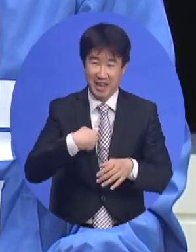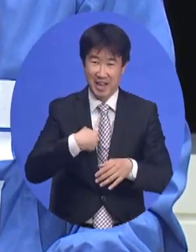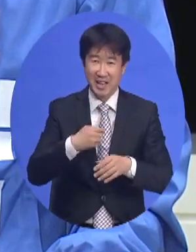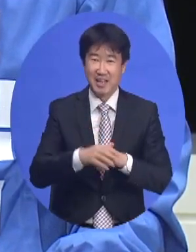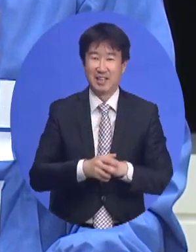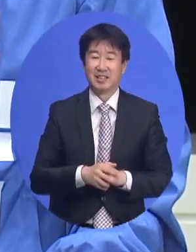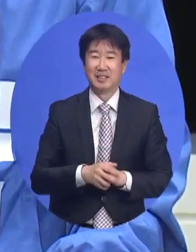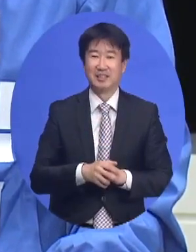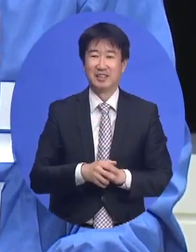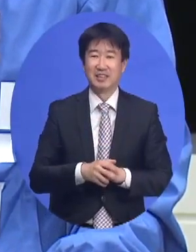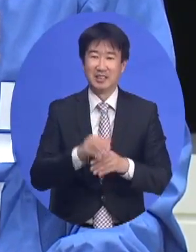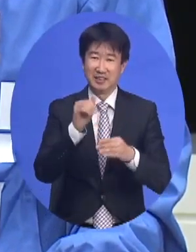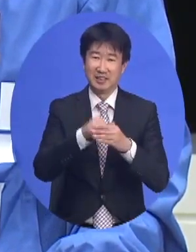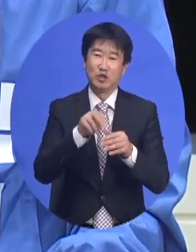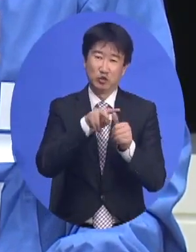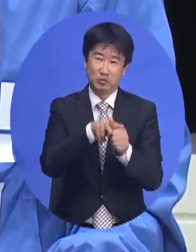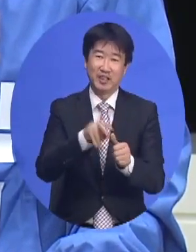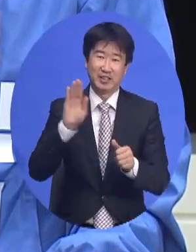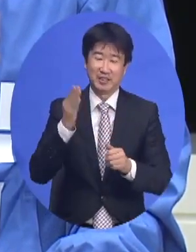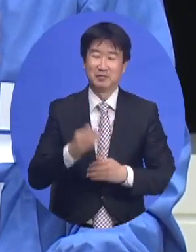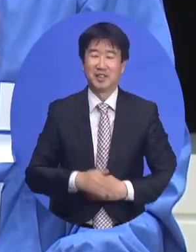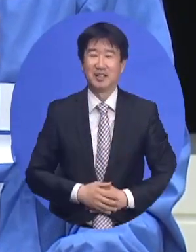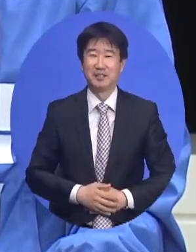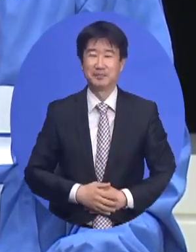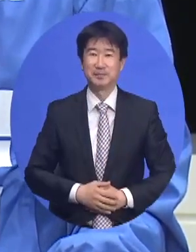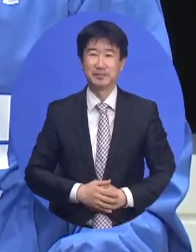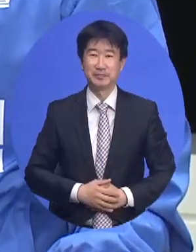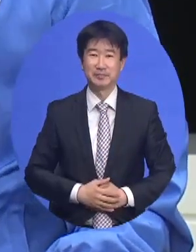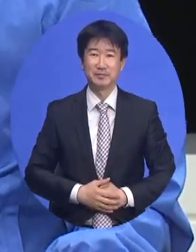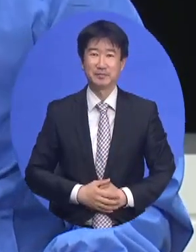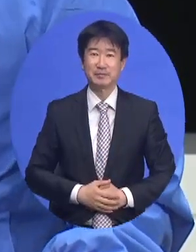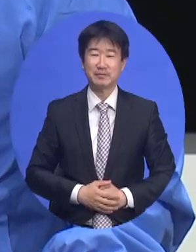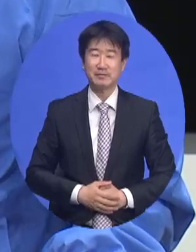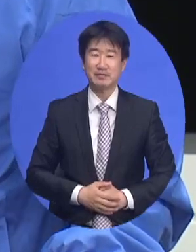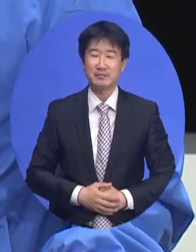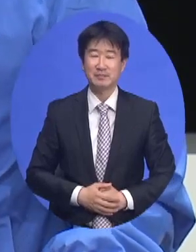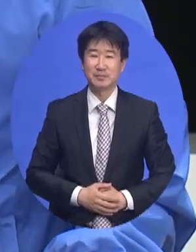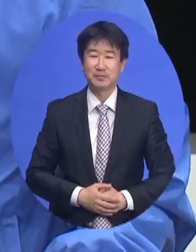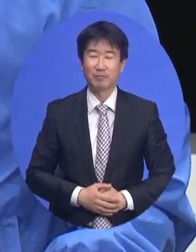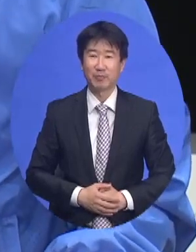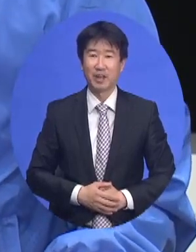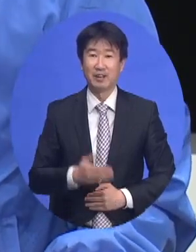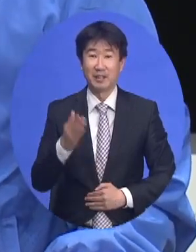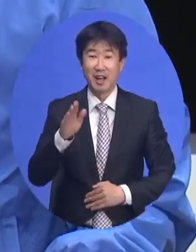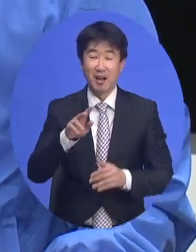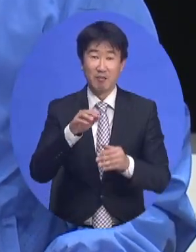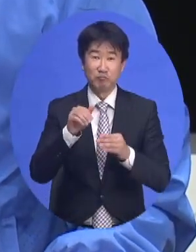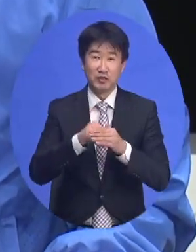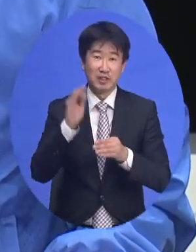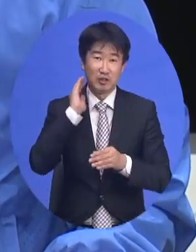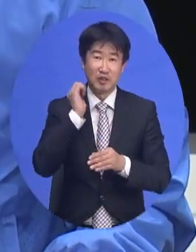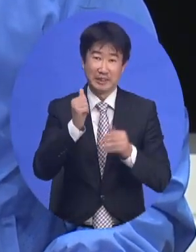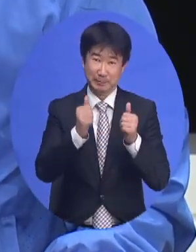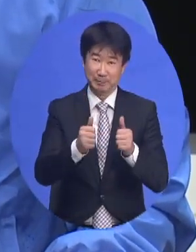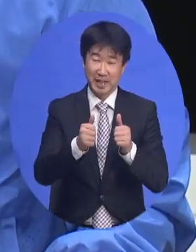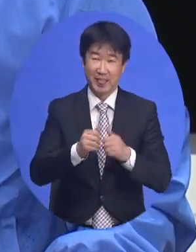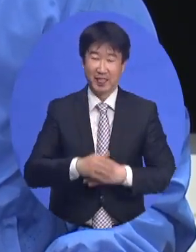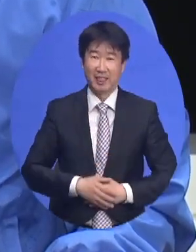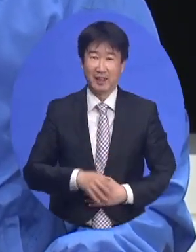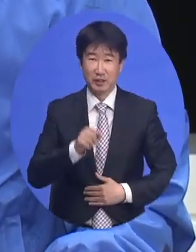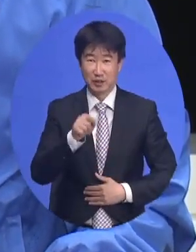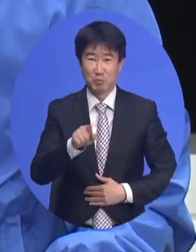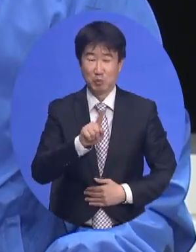이번에 선거에 출마하게 됐습니다. 그런데 문재인 정권 심판